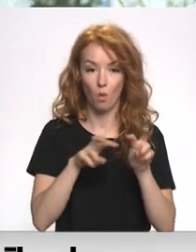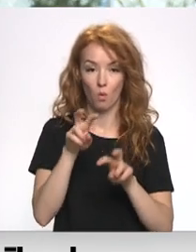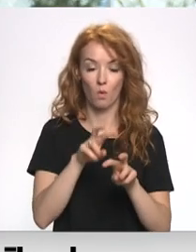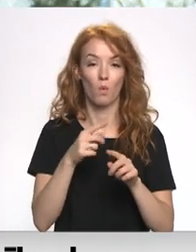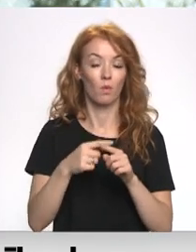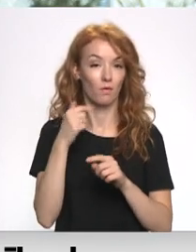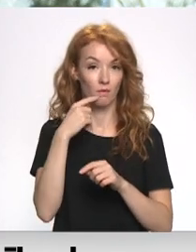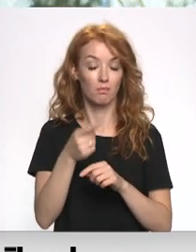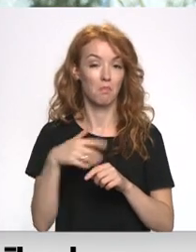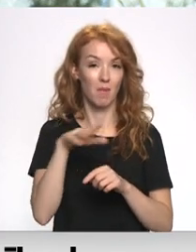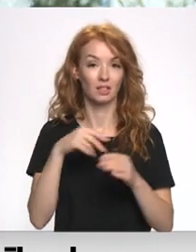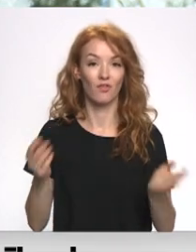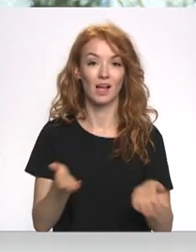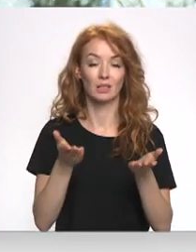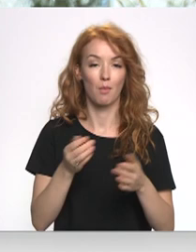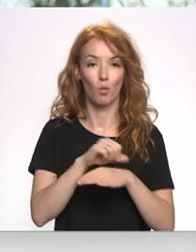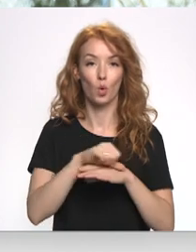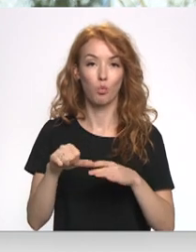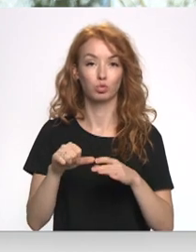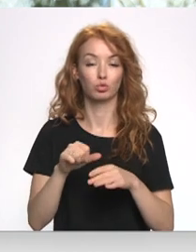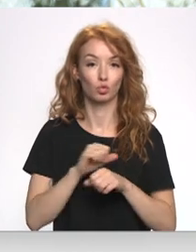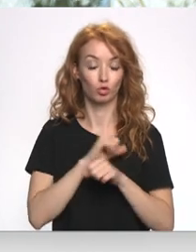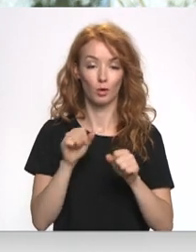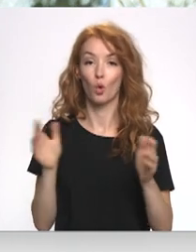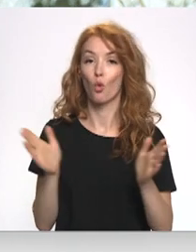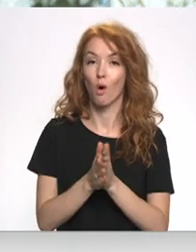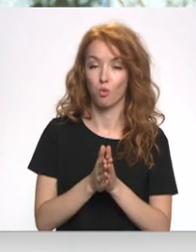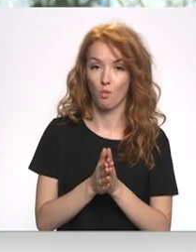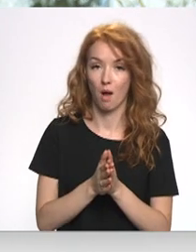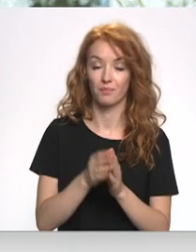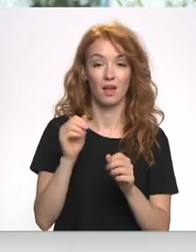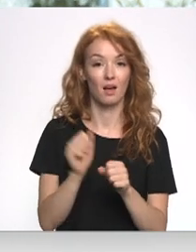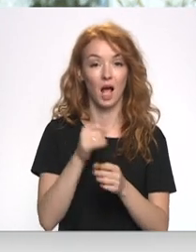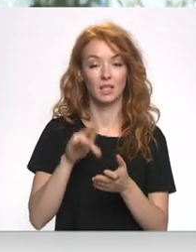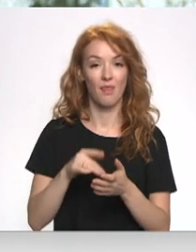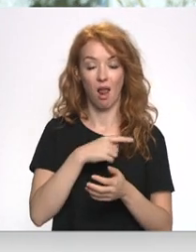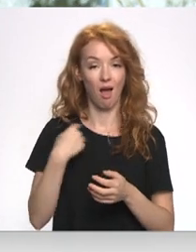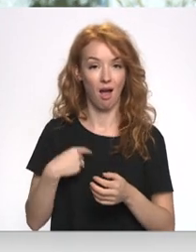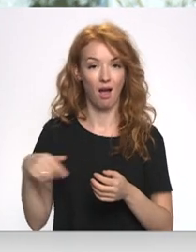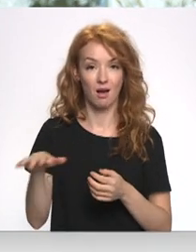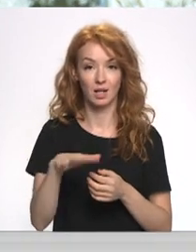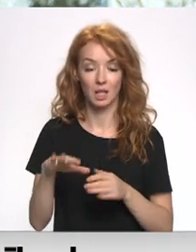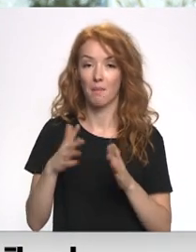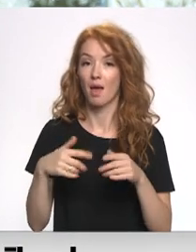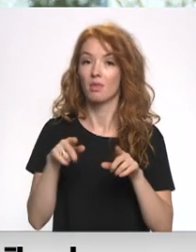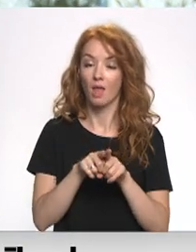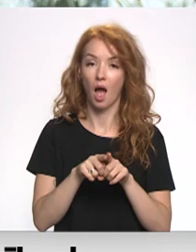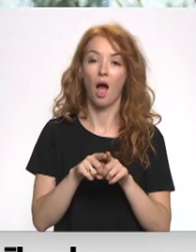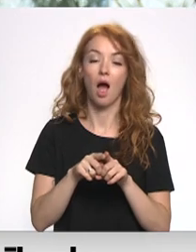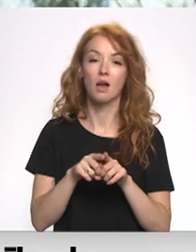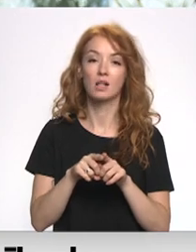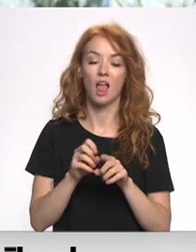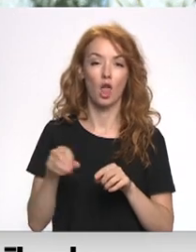to mēs veicinām robežu drošību kopumā, ne tikai Centrālā Āzijas reģionā, bet arī visā Eiropas Savienībā,